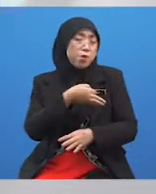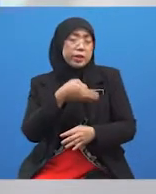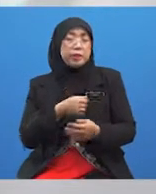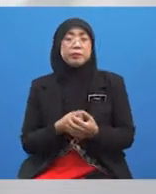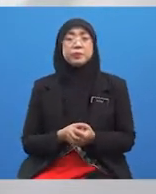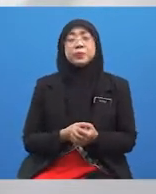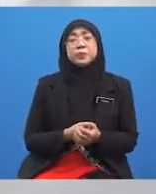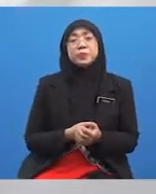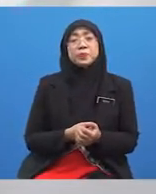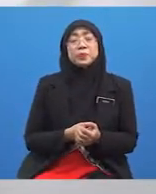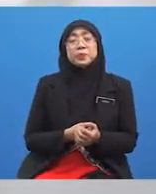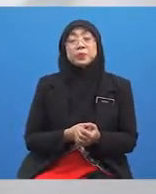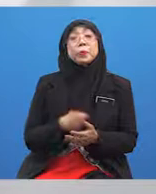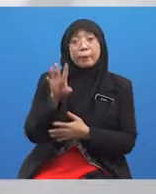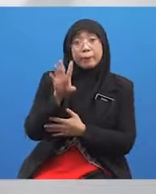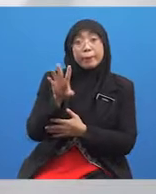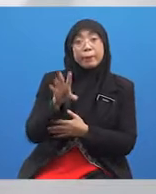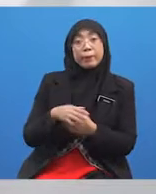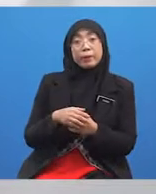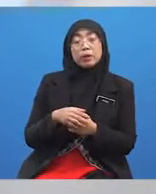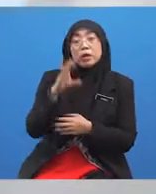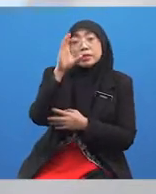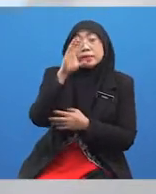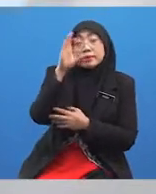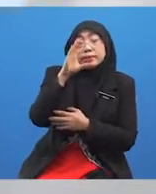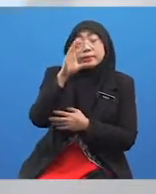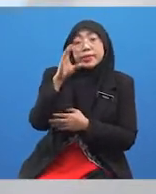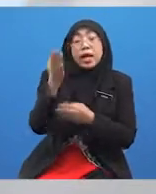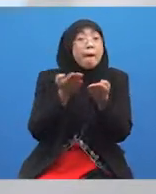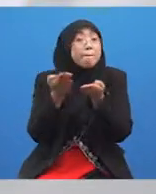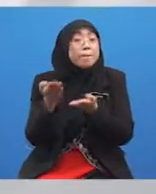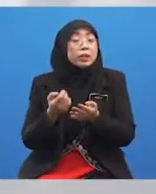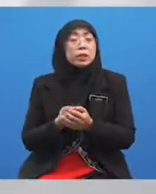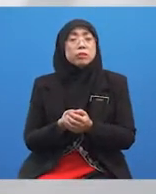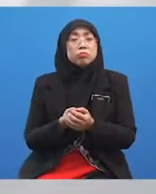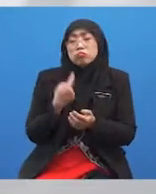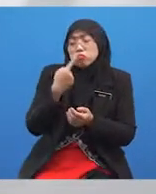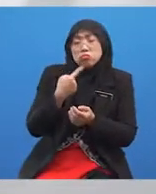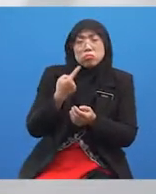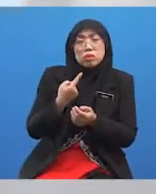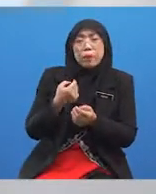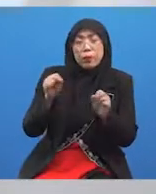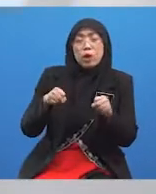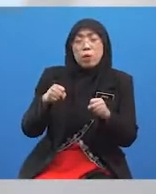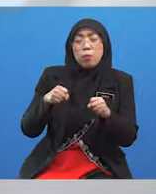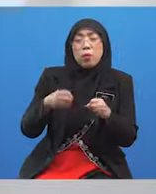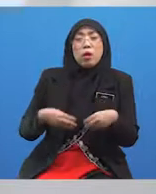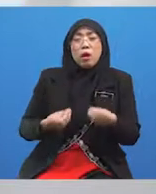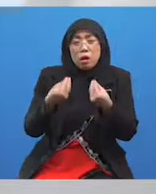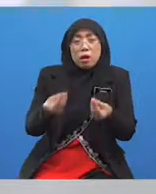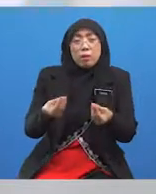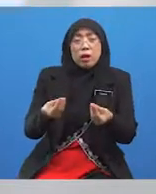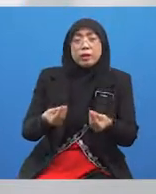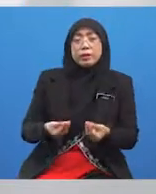datang. Proses keempat, mencari pembekal. Syarikat akan mencari pembekal yang dapat